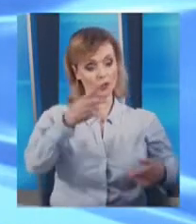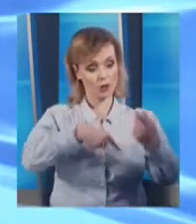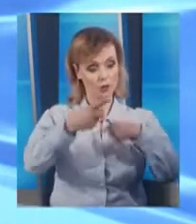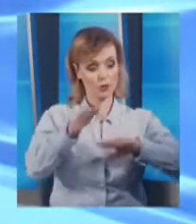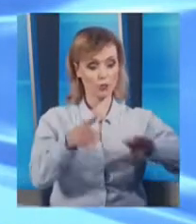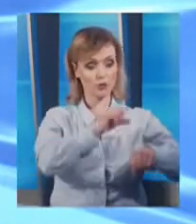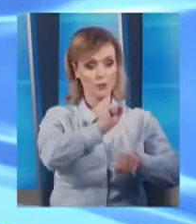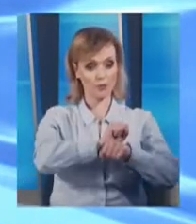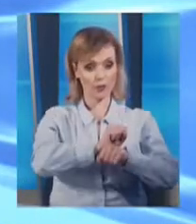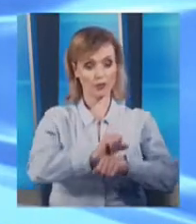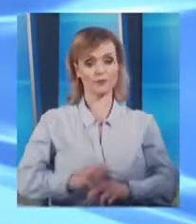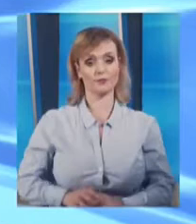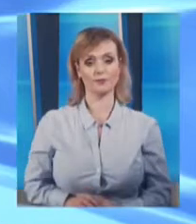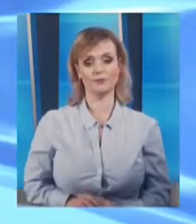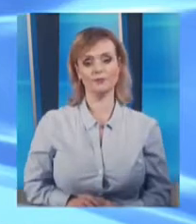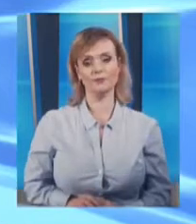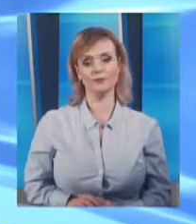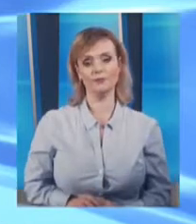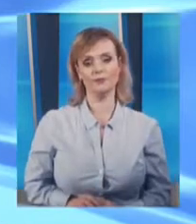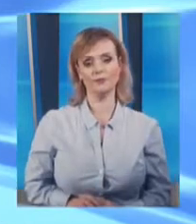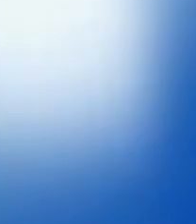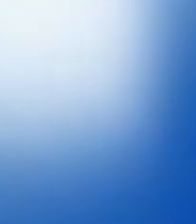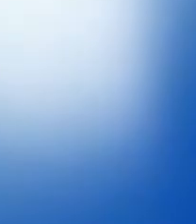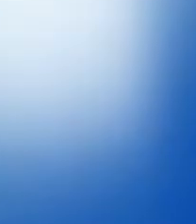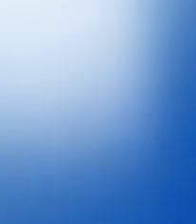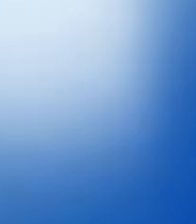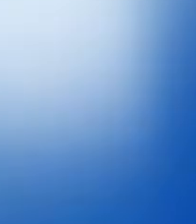pauză cu întrebările domnului Vasile Botnaru. Publicitate.